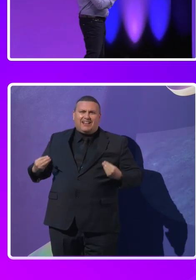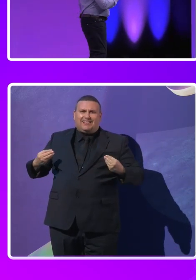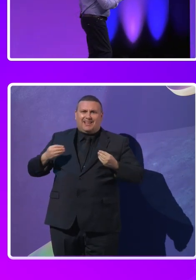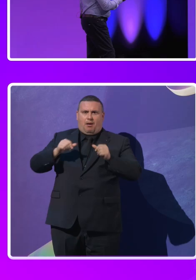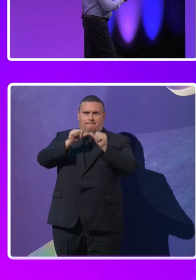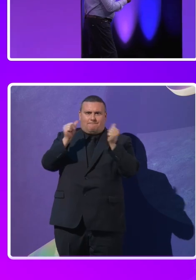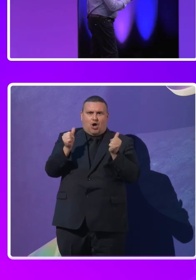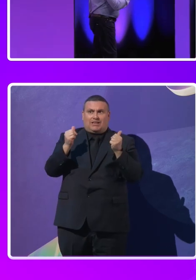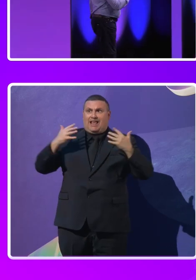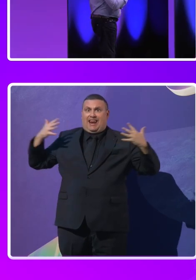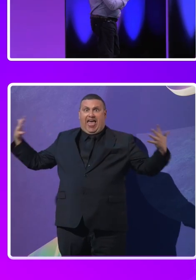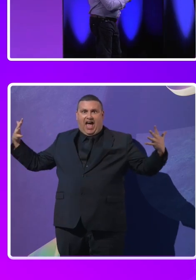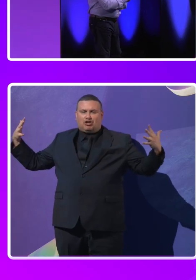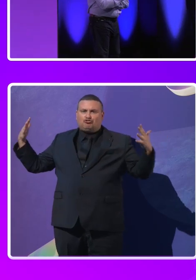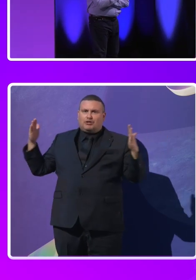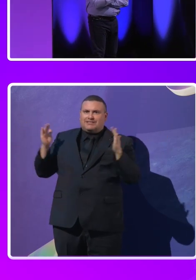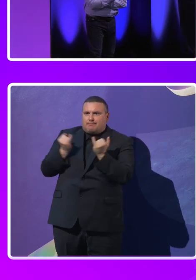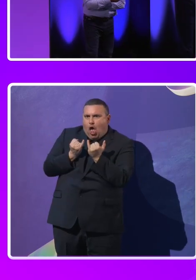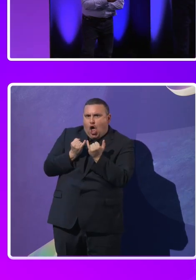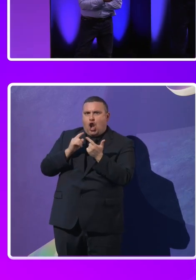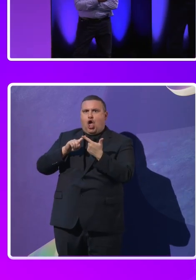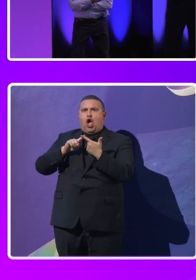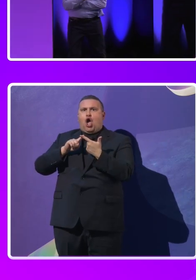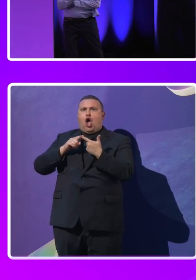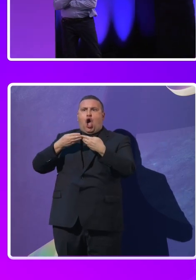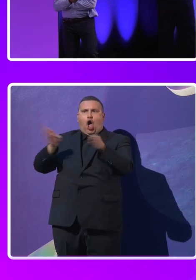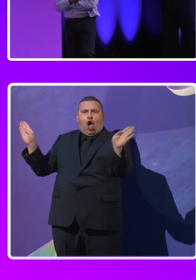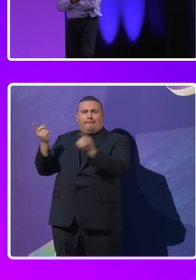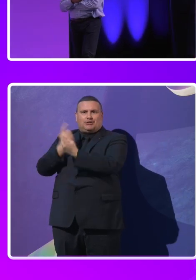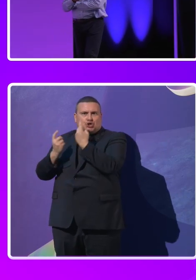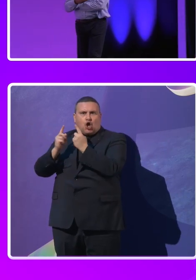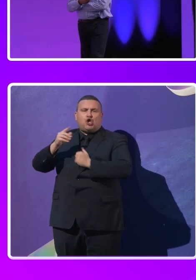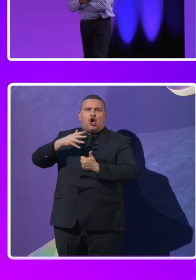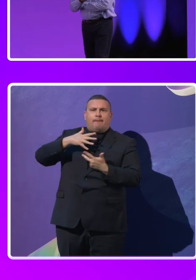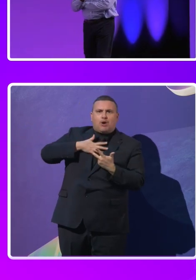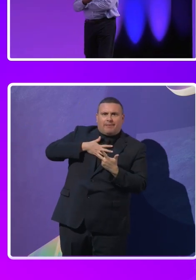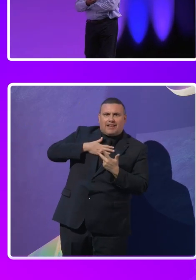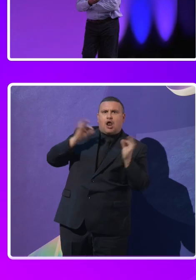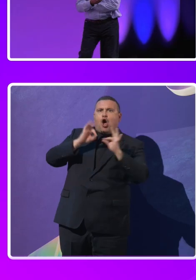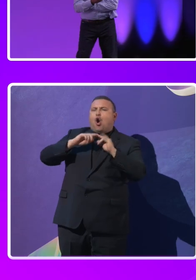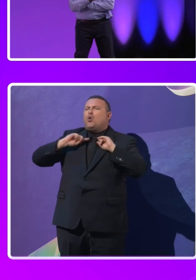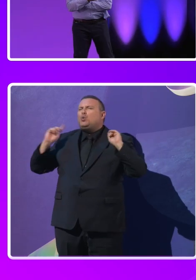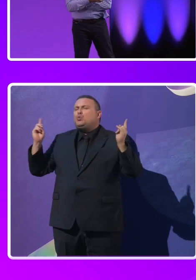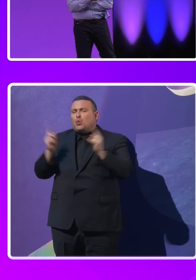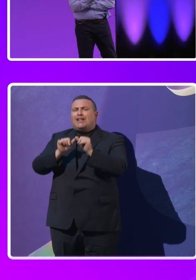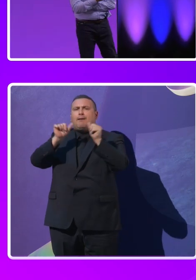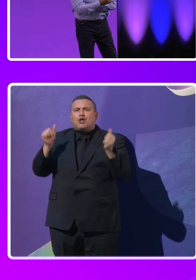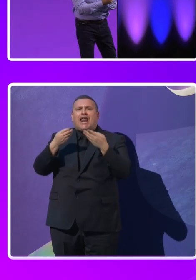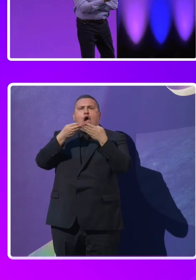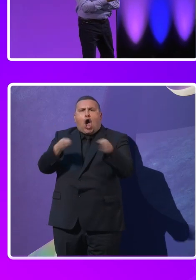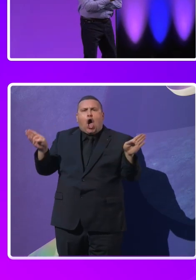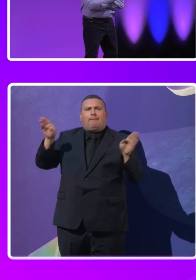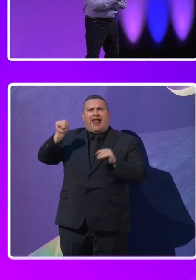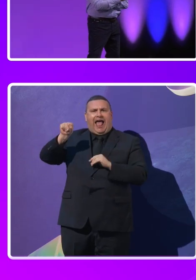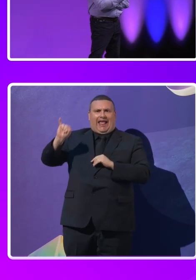large e Small Open Source o proprietari e in esclusiva tutti i modelli di Open ey e questo lo fa all'interno di